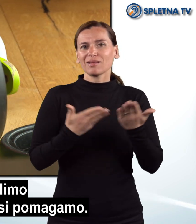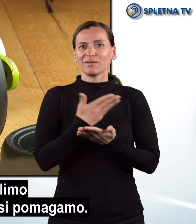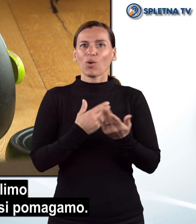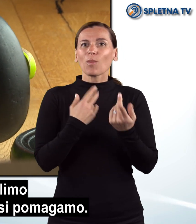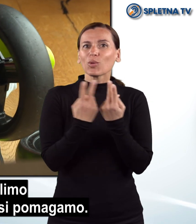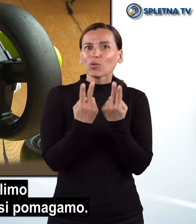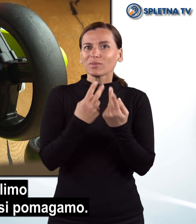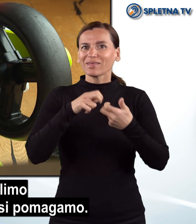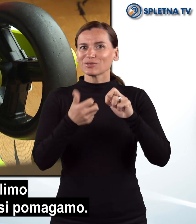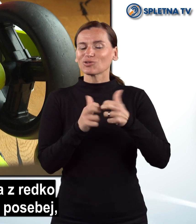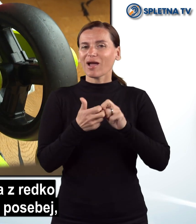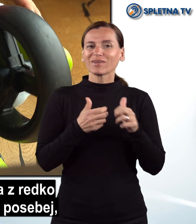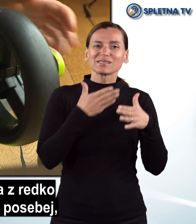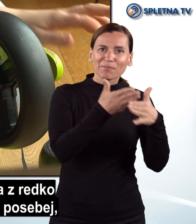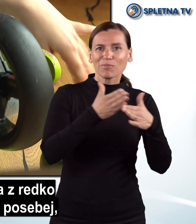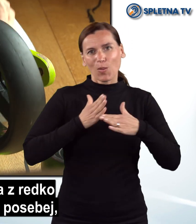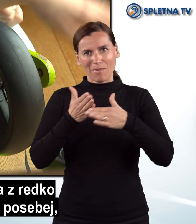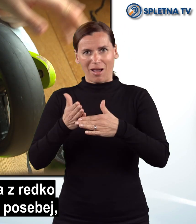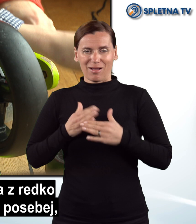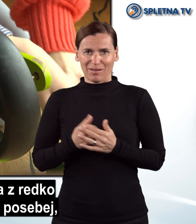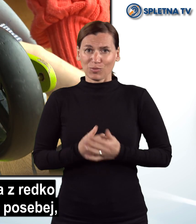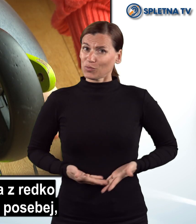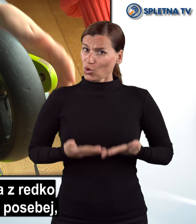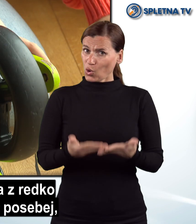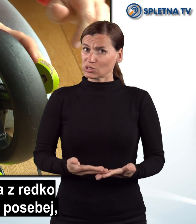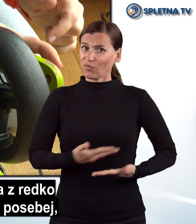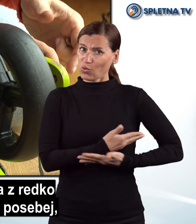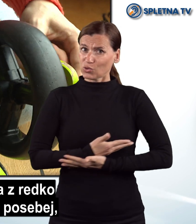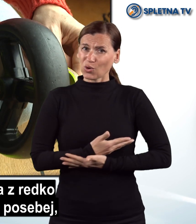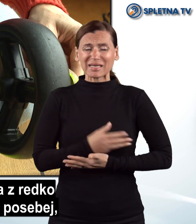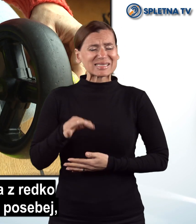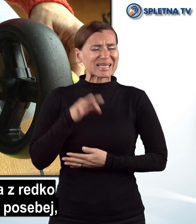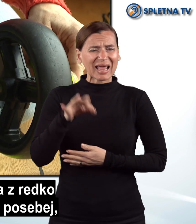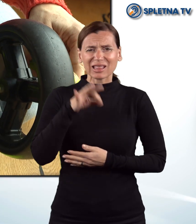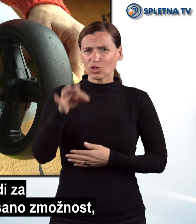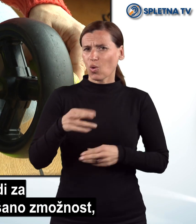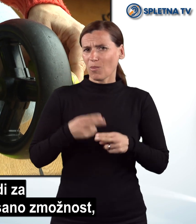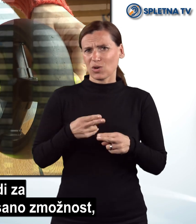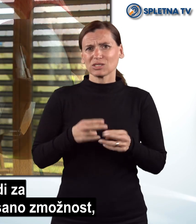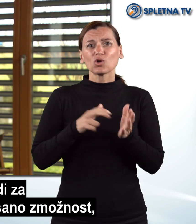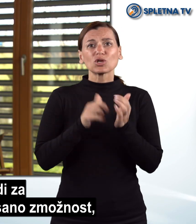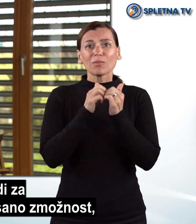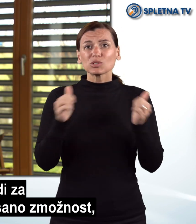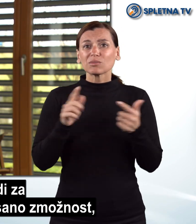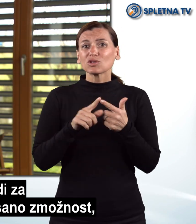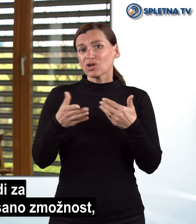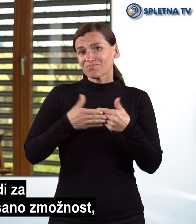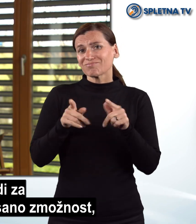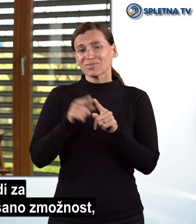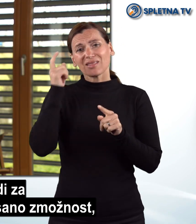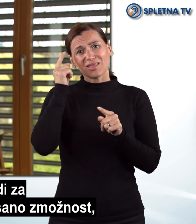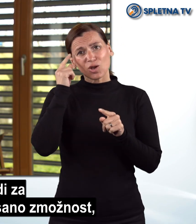podobne težave in si pomagamo. Rojstvo otroka z redko boleznijo in še posebej, če gre tudi za